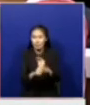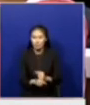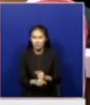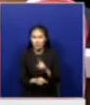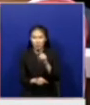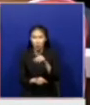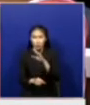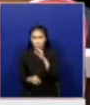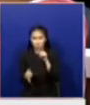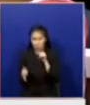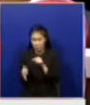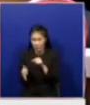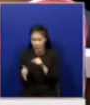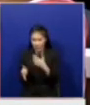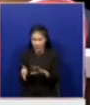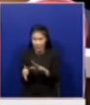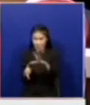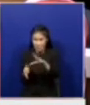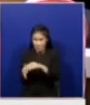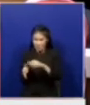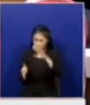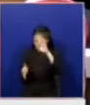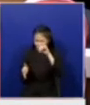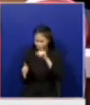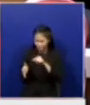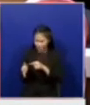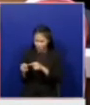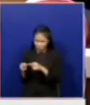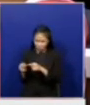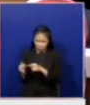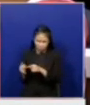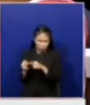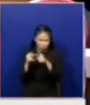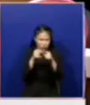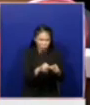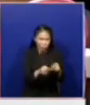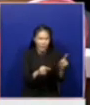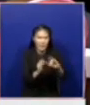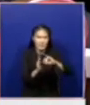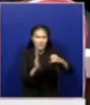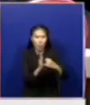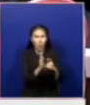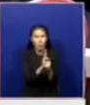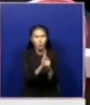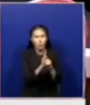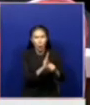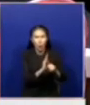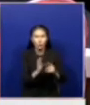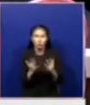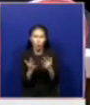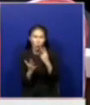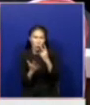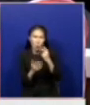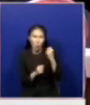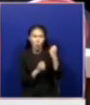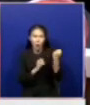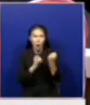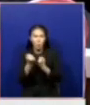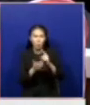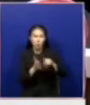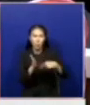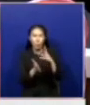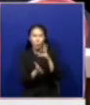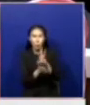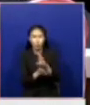จที่ศูนย์จังหวัดอุดรธานีเดินทางไปกลับไม่ต่ำกว่า6ชั่วโมงถ้ามีหลายเค